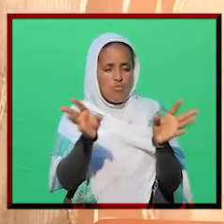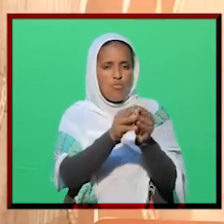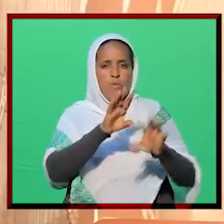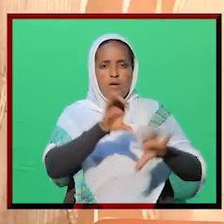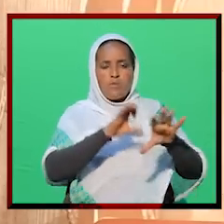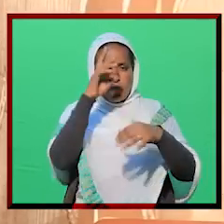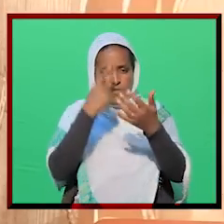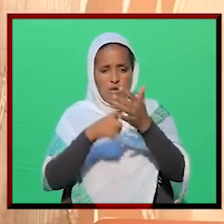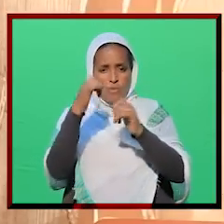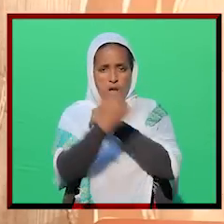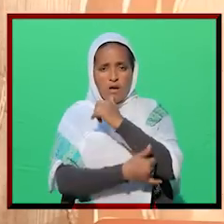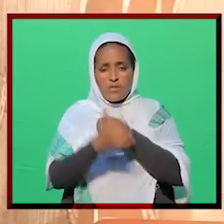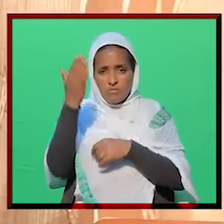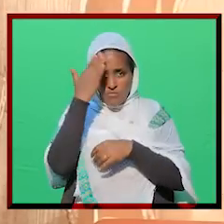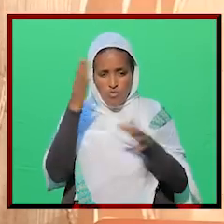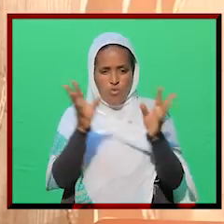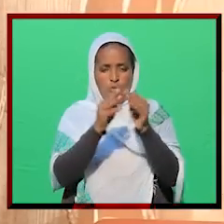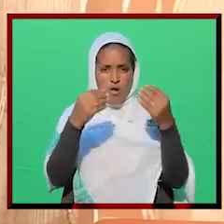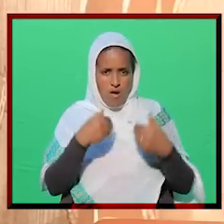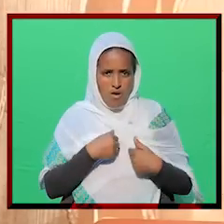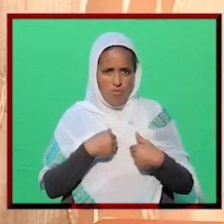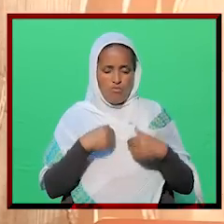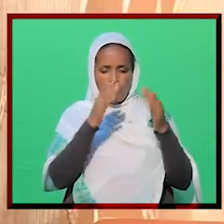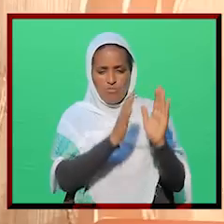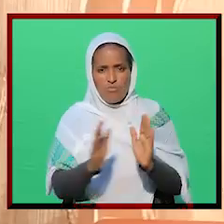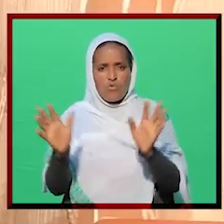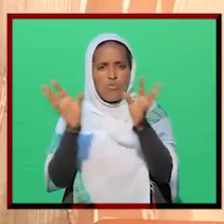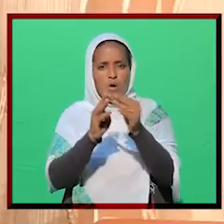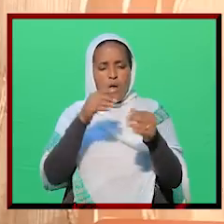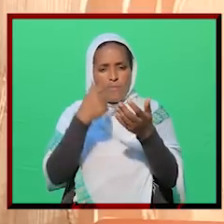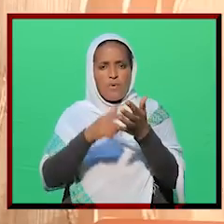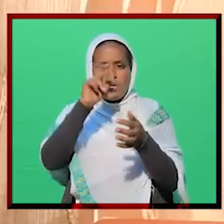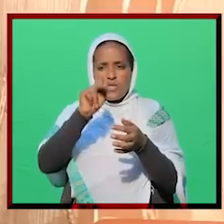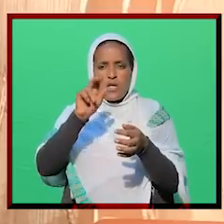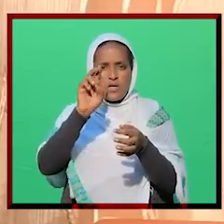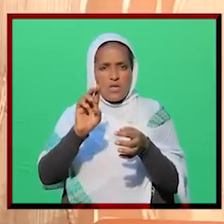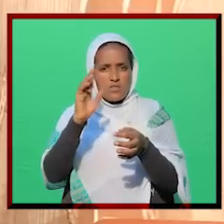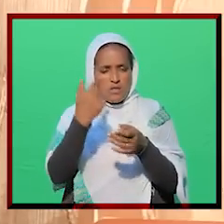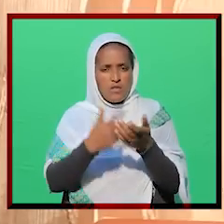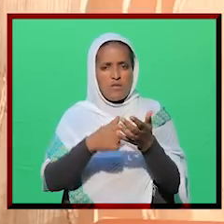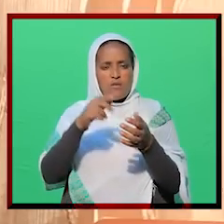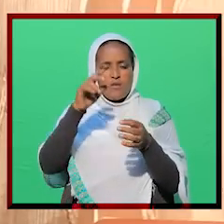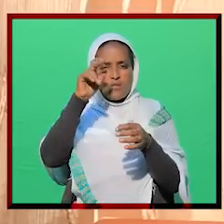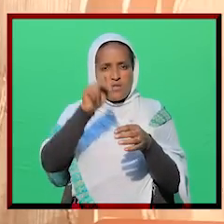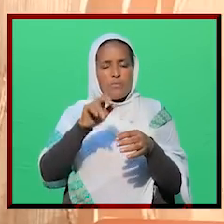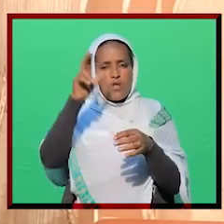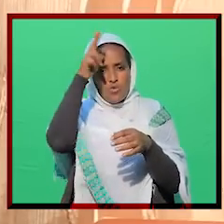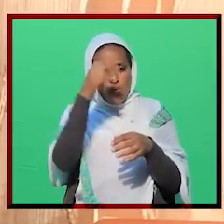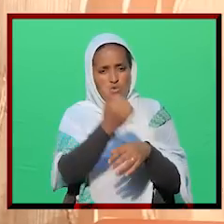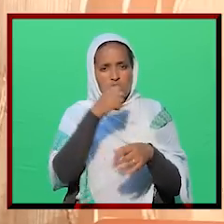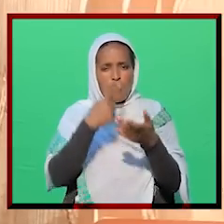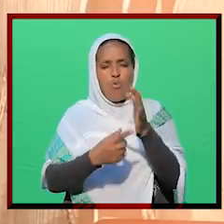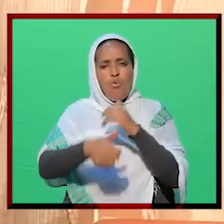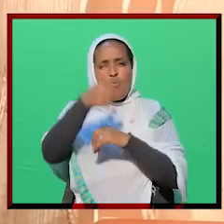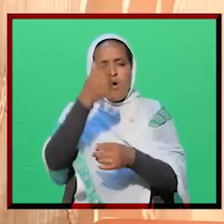ያዘዞ ጉባኤት የሚባሉት የደንቀዝ ጉባኤ በጨጌ ገብረ ጊዮርጊስ ሲመራ የነበረው ዋናውና ብዙ ጊዜ የሚጠቀሰው እሱ ነው። እንዲያውም